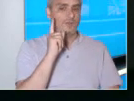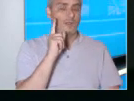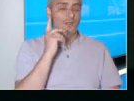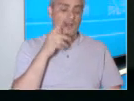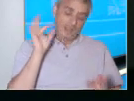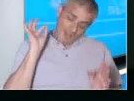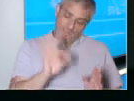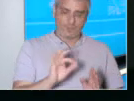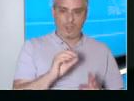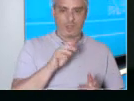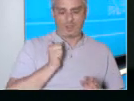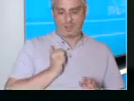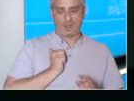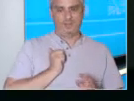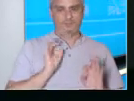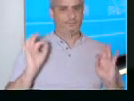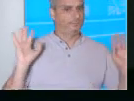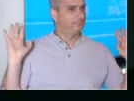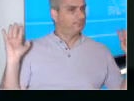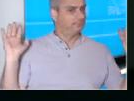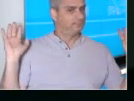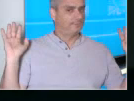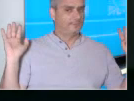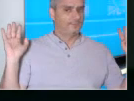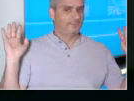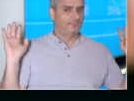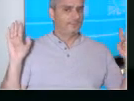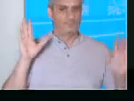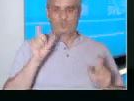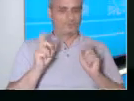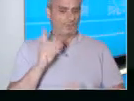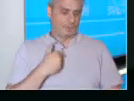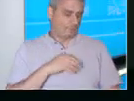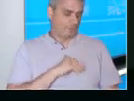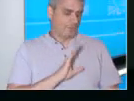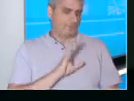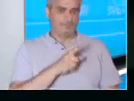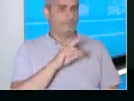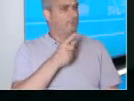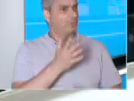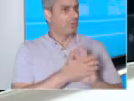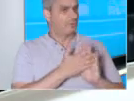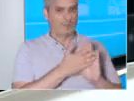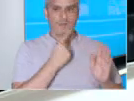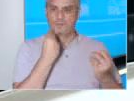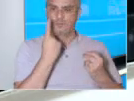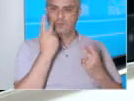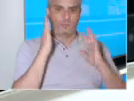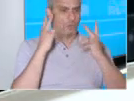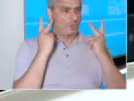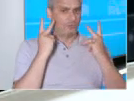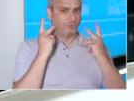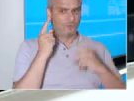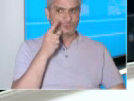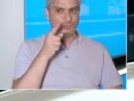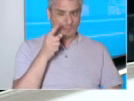לתקוע סכין בגב של חיילי צה"ל. לתקוע סכין בגב של תושבי הדרום. לא יהיה אצלי. הדברים שלך, אני מסיק משהו אחד מאוד חשוב,